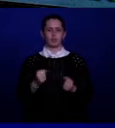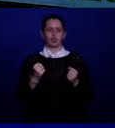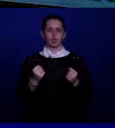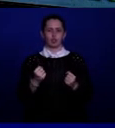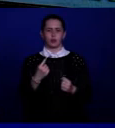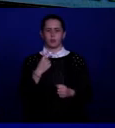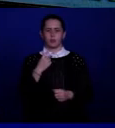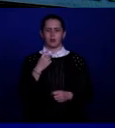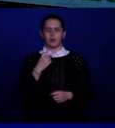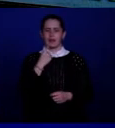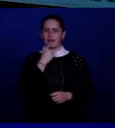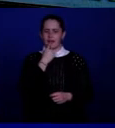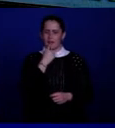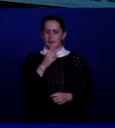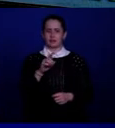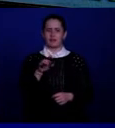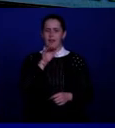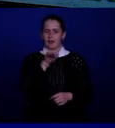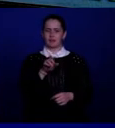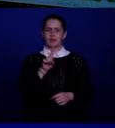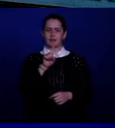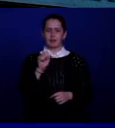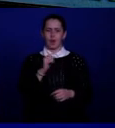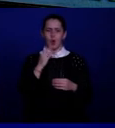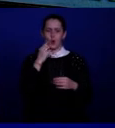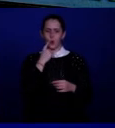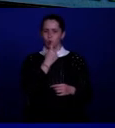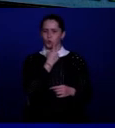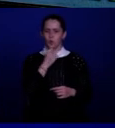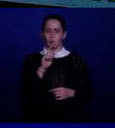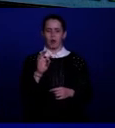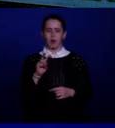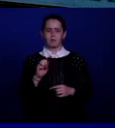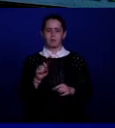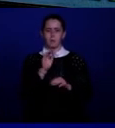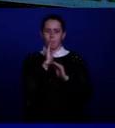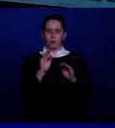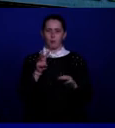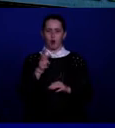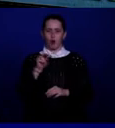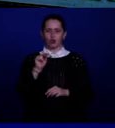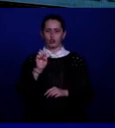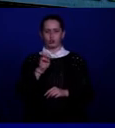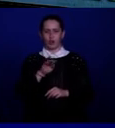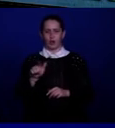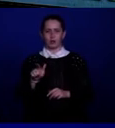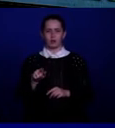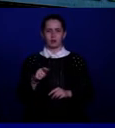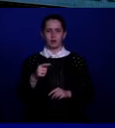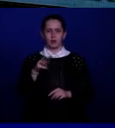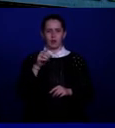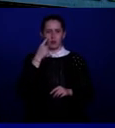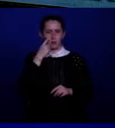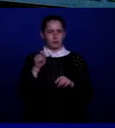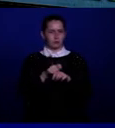Держать язык за зубами. Что делать? Молчать. Мозолить